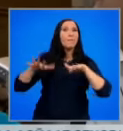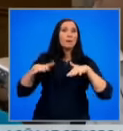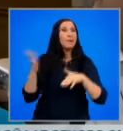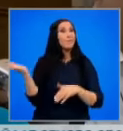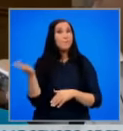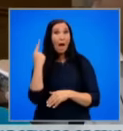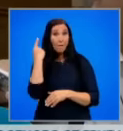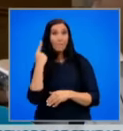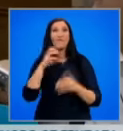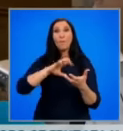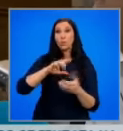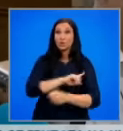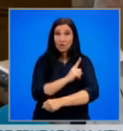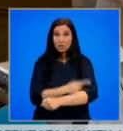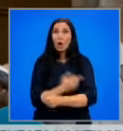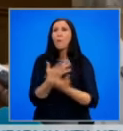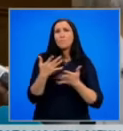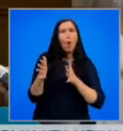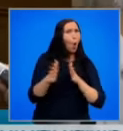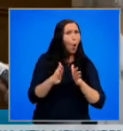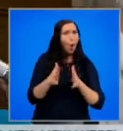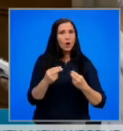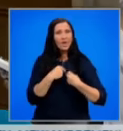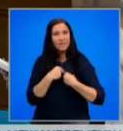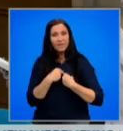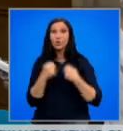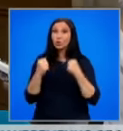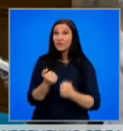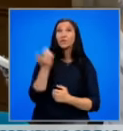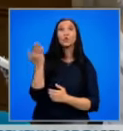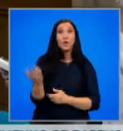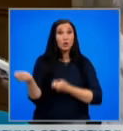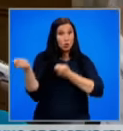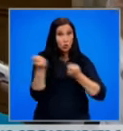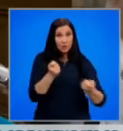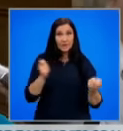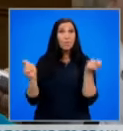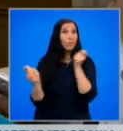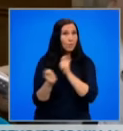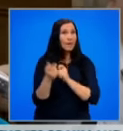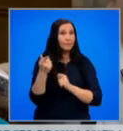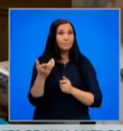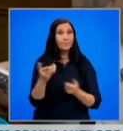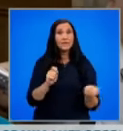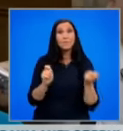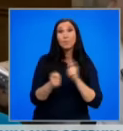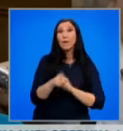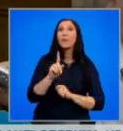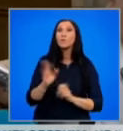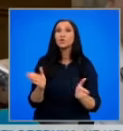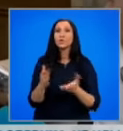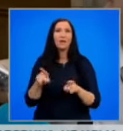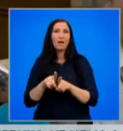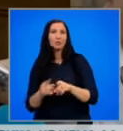бяха първа политическа сила и много хора повярваха и очакват от тях да донесат промяна. Тази промяна може да стане, като